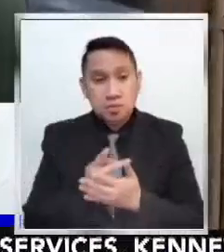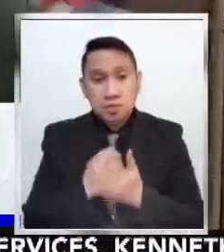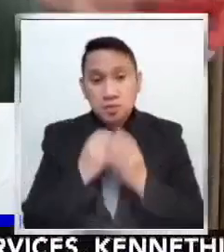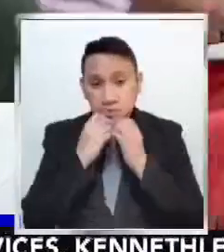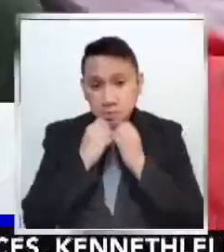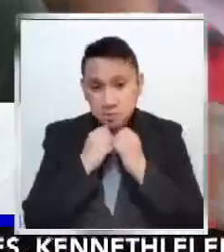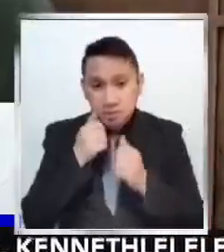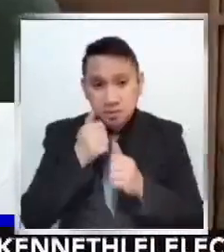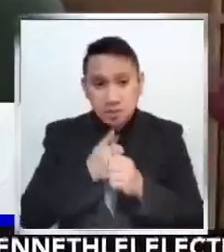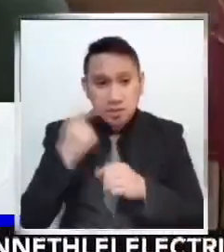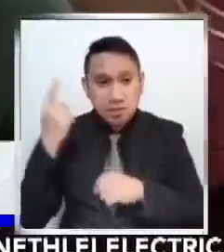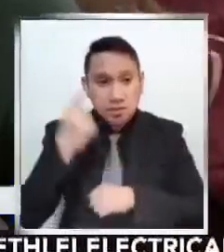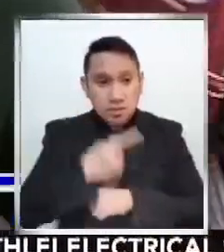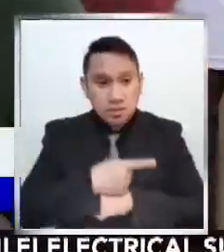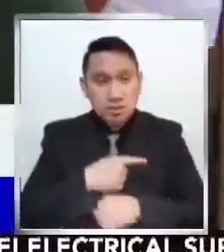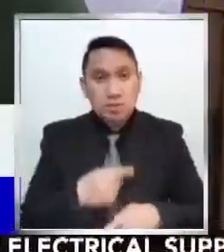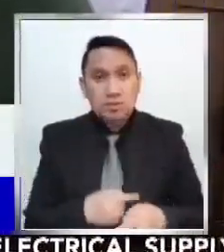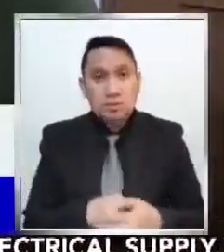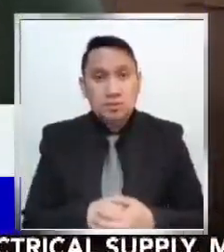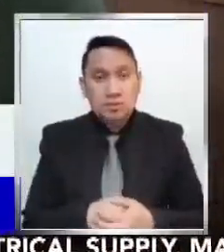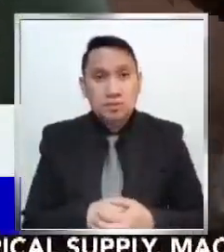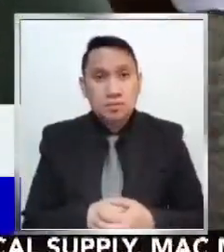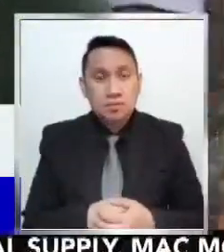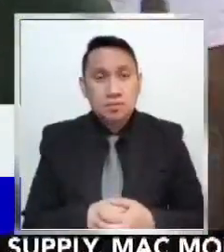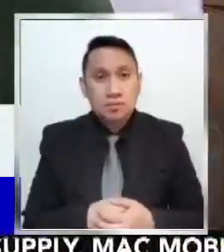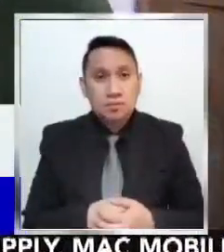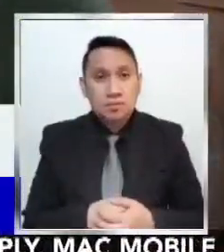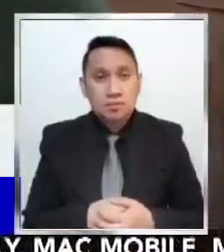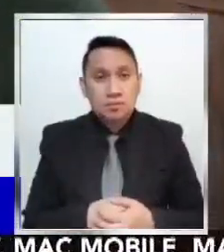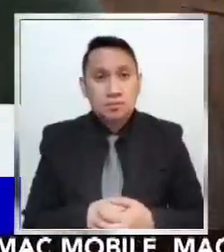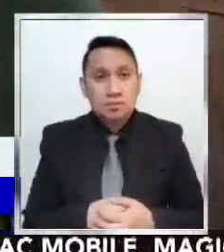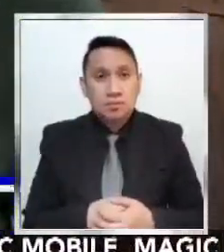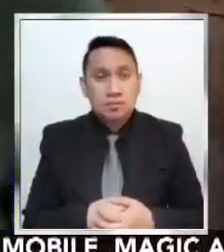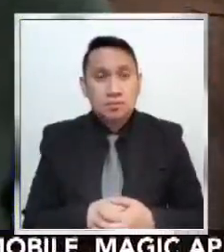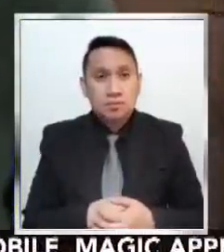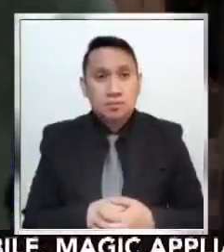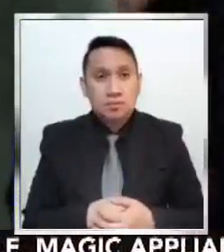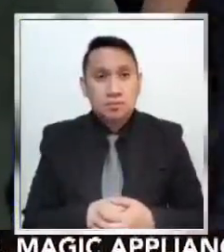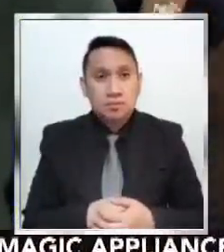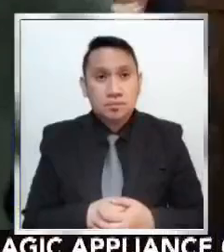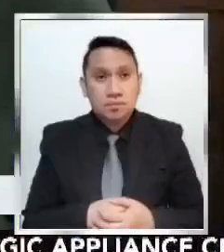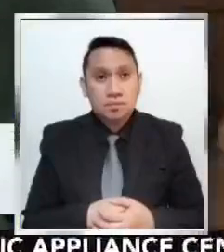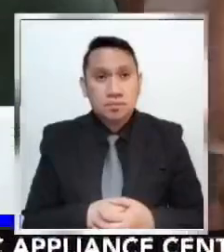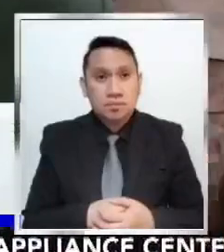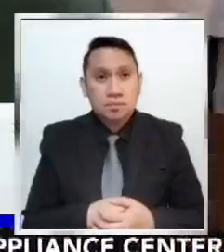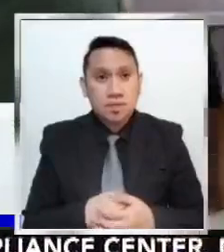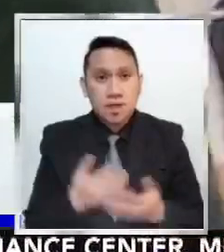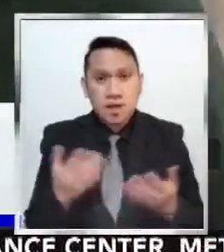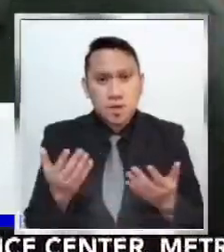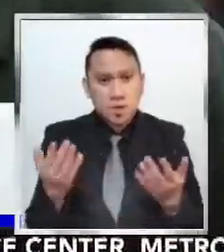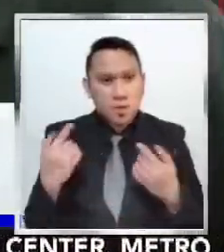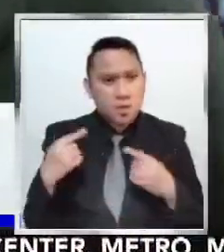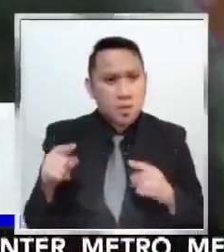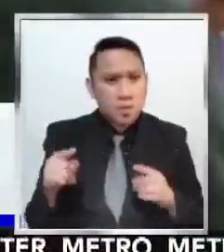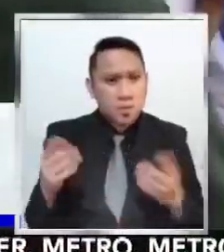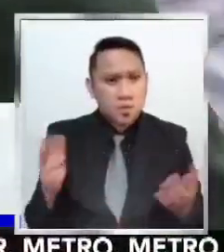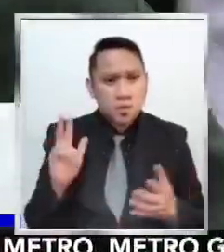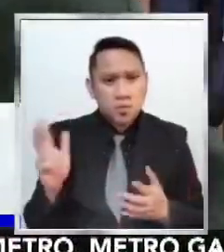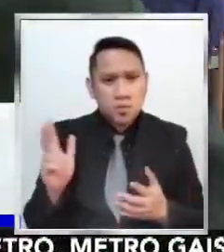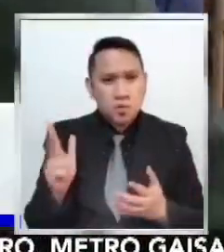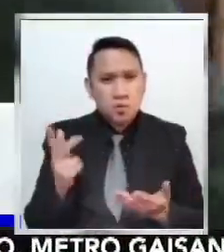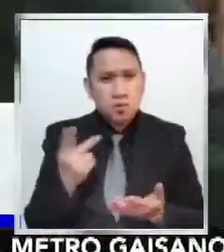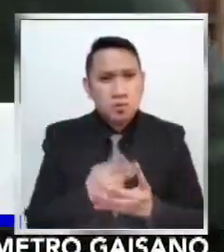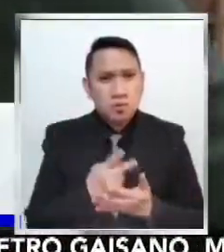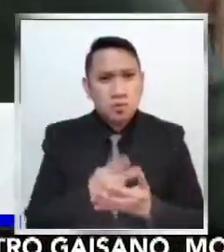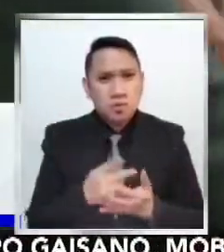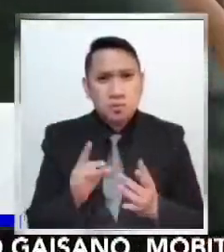Sa 30 pesos mo, sa isang araw na matitipid, ano nang mararating nun? Ah, marami na po. Pangkain po.